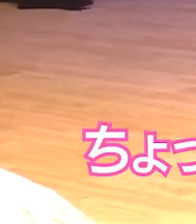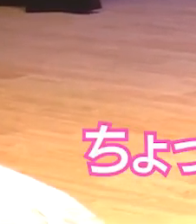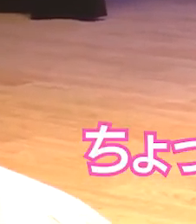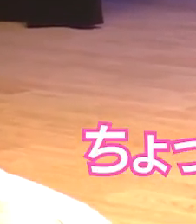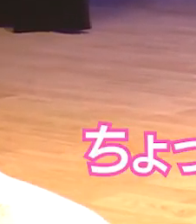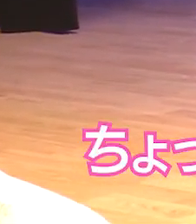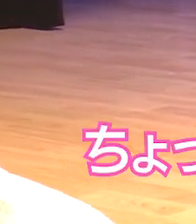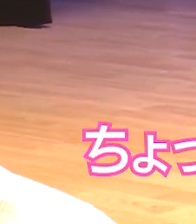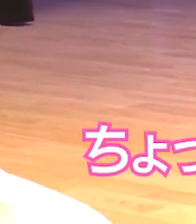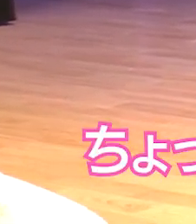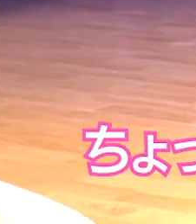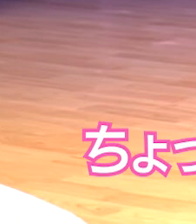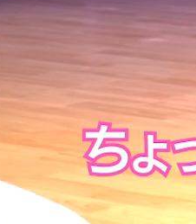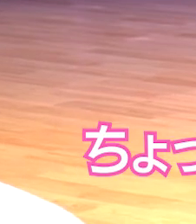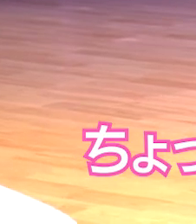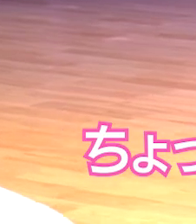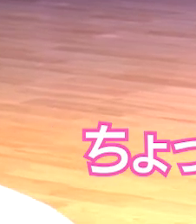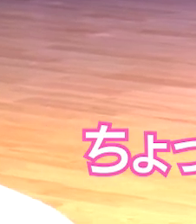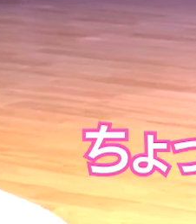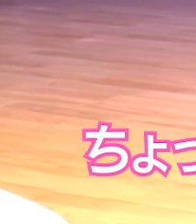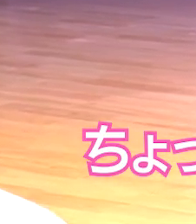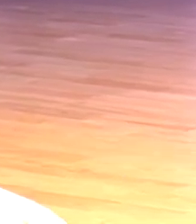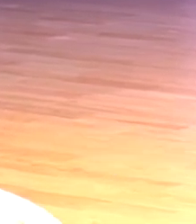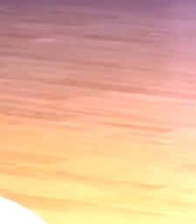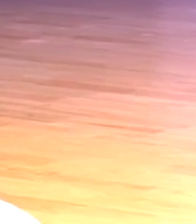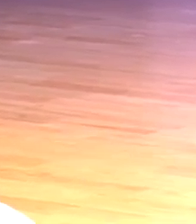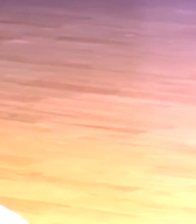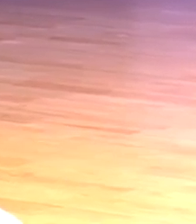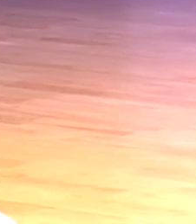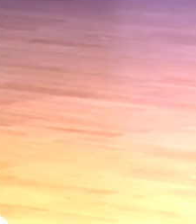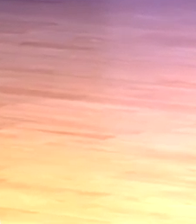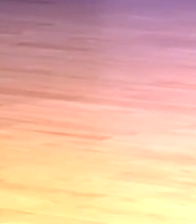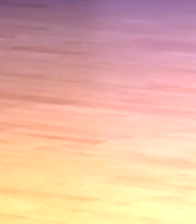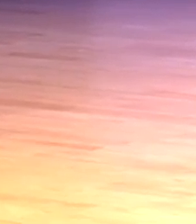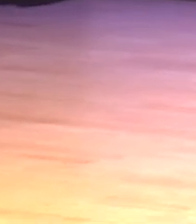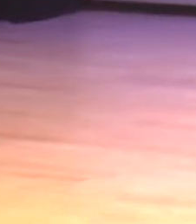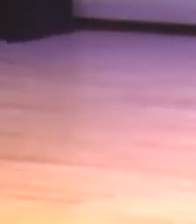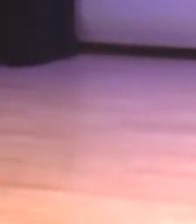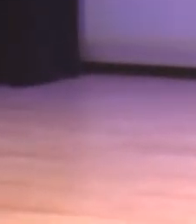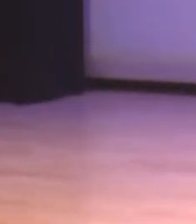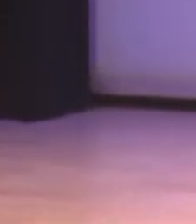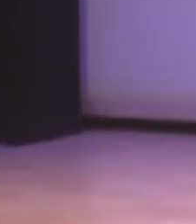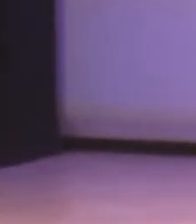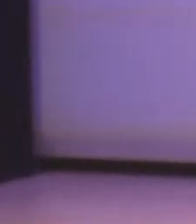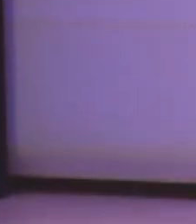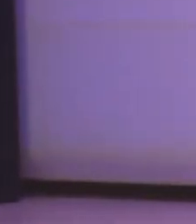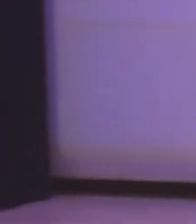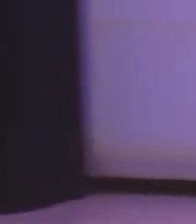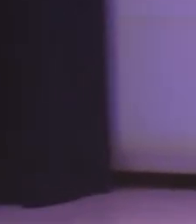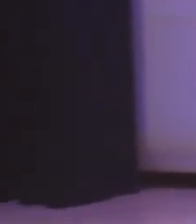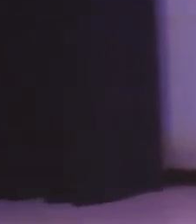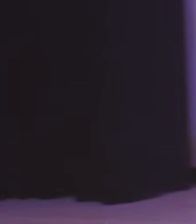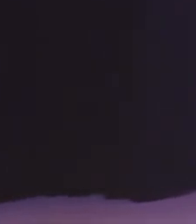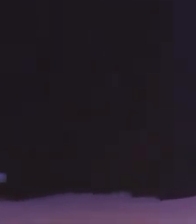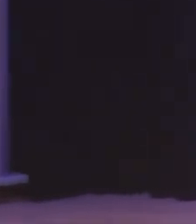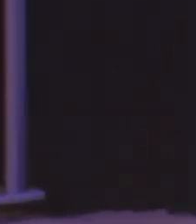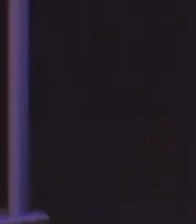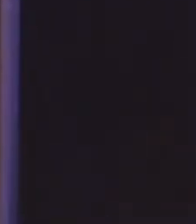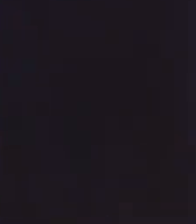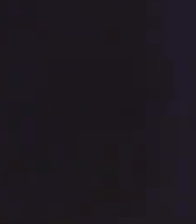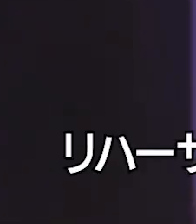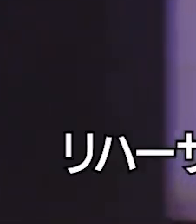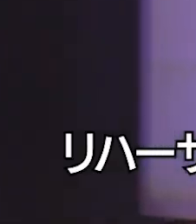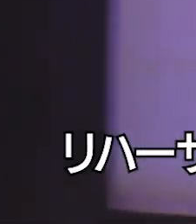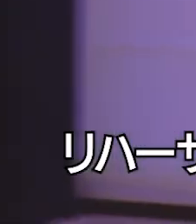ちょっと緊張したところもあったんですけどすごく楽しめましたなりますけどとうんよかったじゃないか